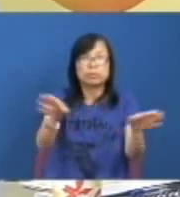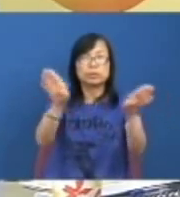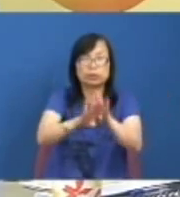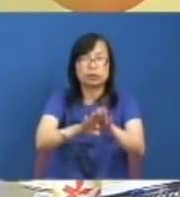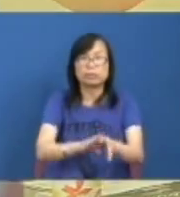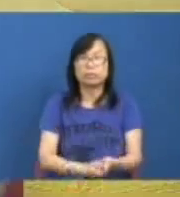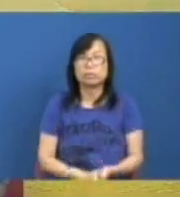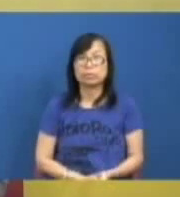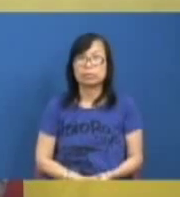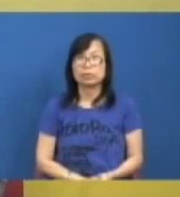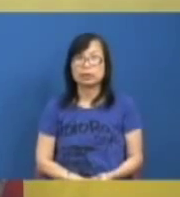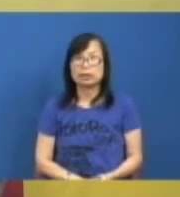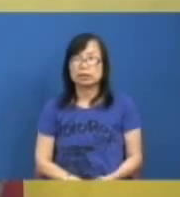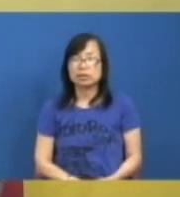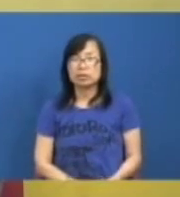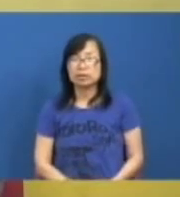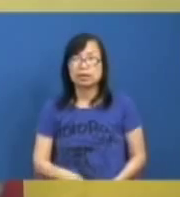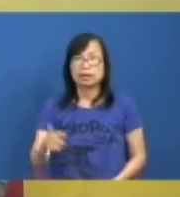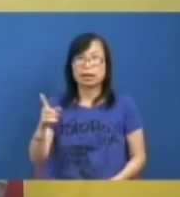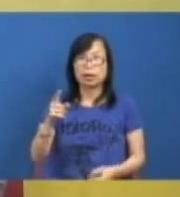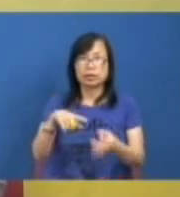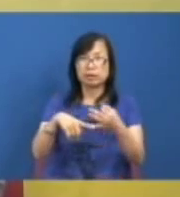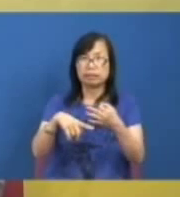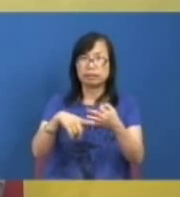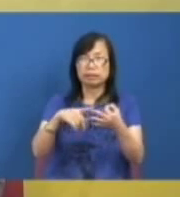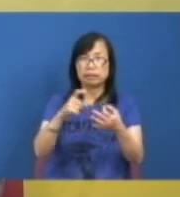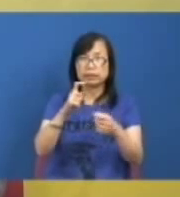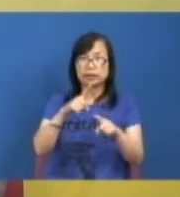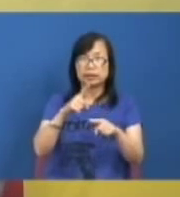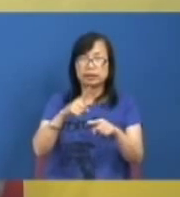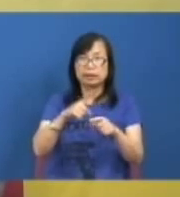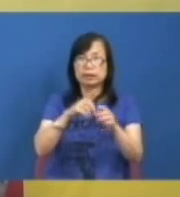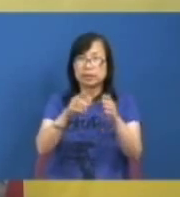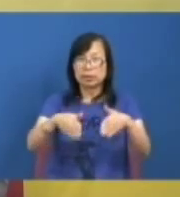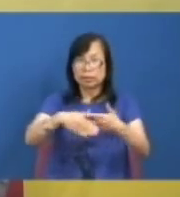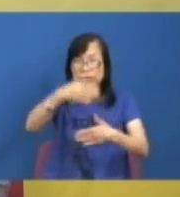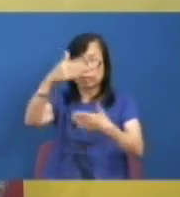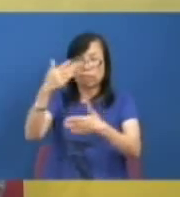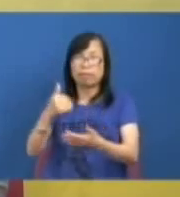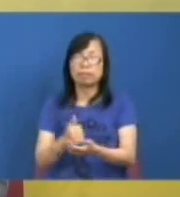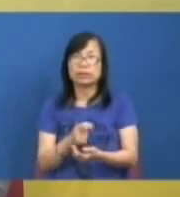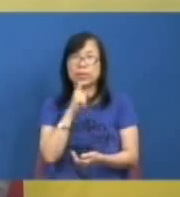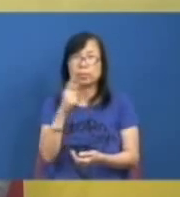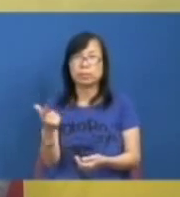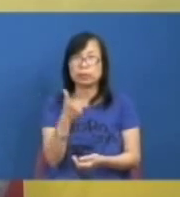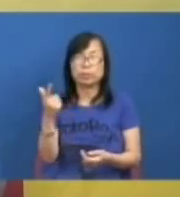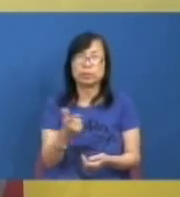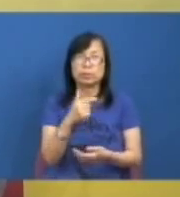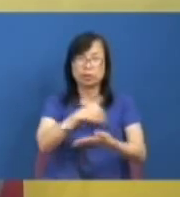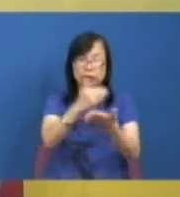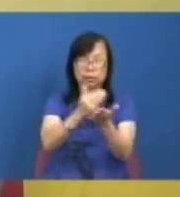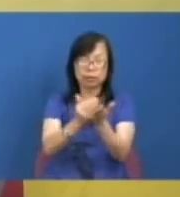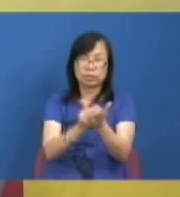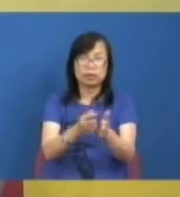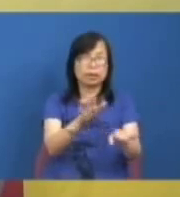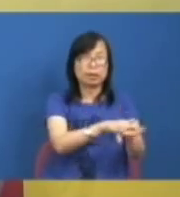係 啦，其中一個就都喺家裏嘅家裏大廈火警都係一樣啦。咁其實真係好多雜物。絕對是不